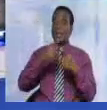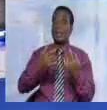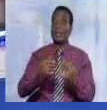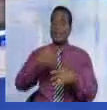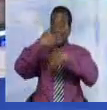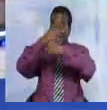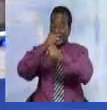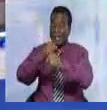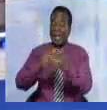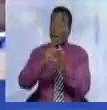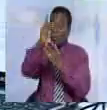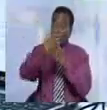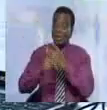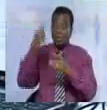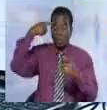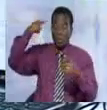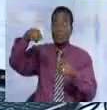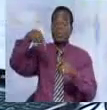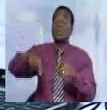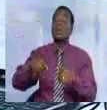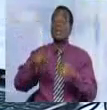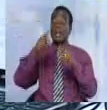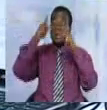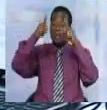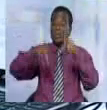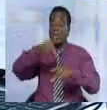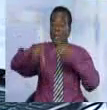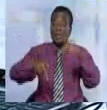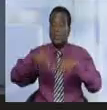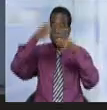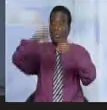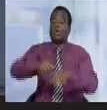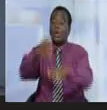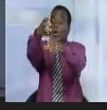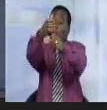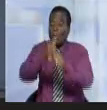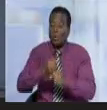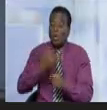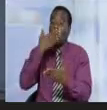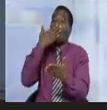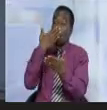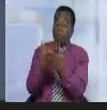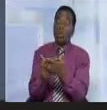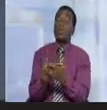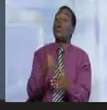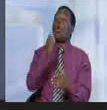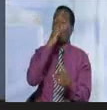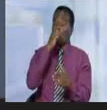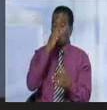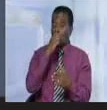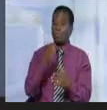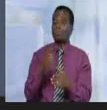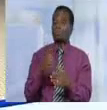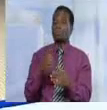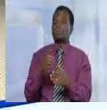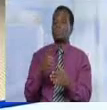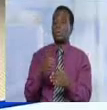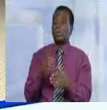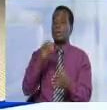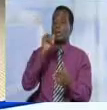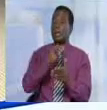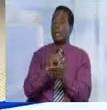projet jusqu'à sa réalisation. Les logiciels Project et Sphinx sont aujourd'hui les outils les plus adaptés au marché des projets.